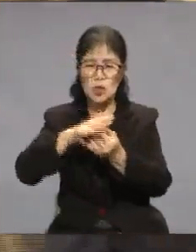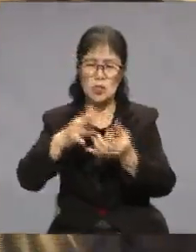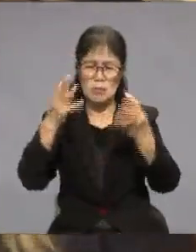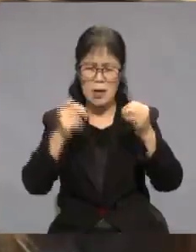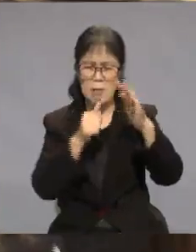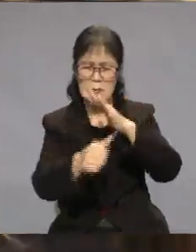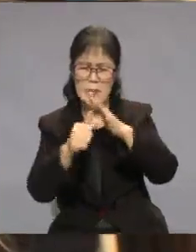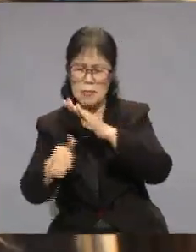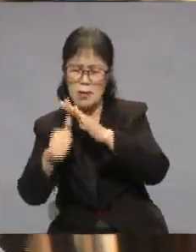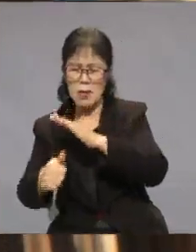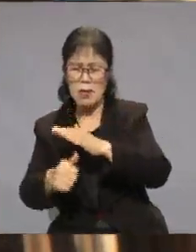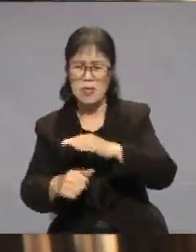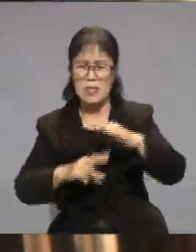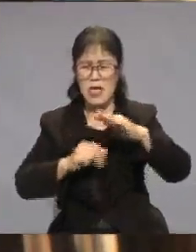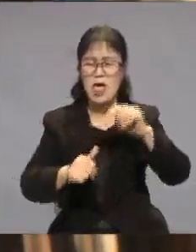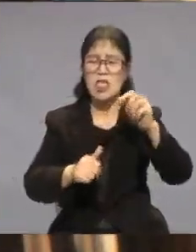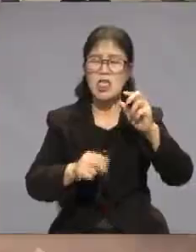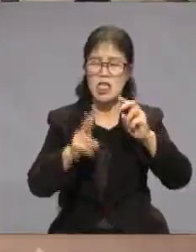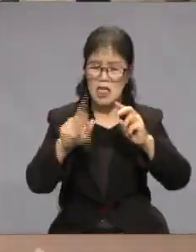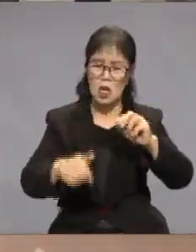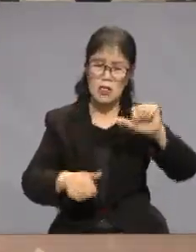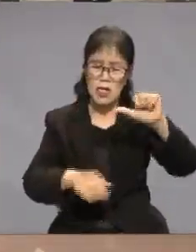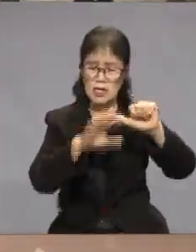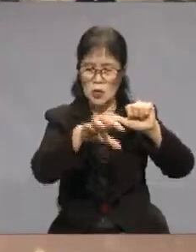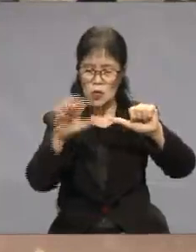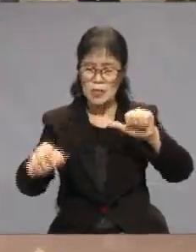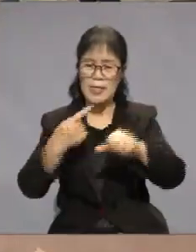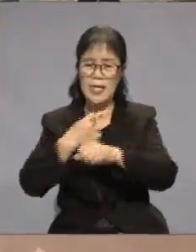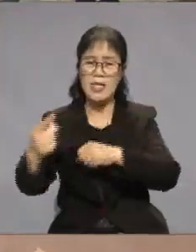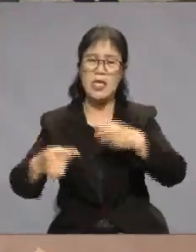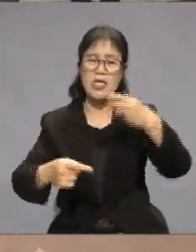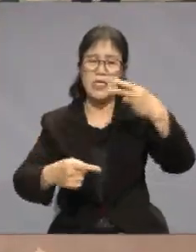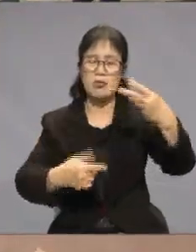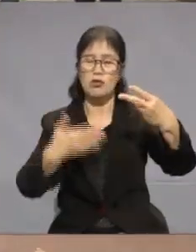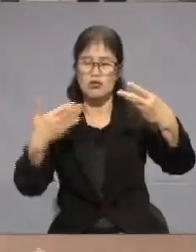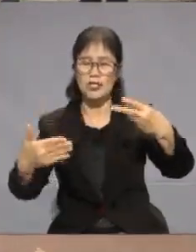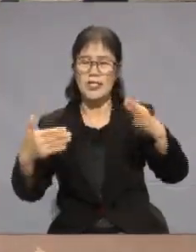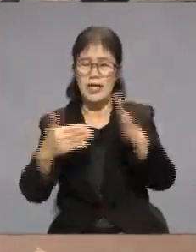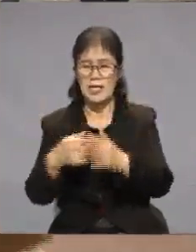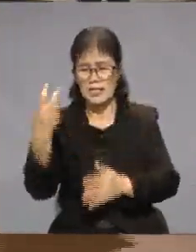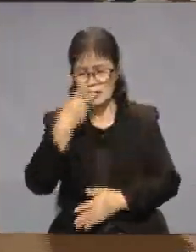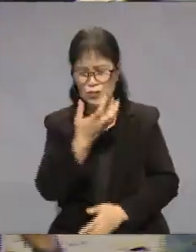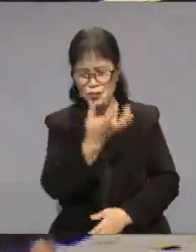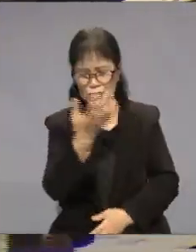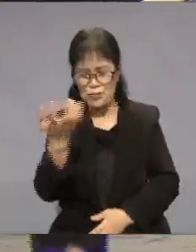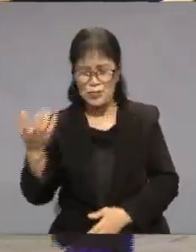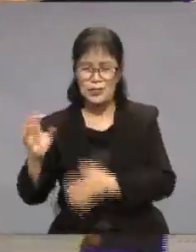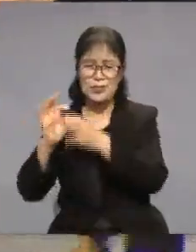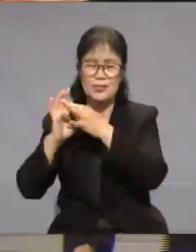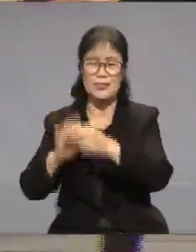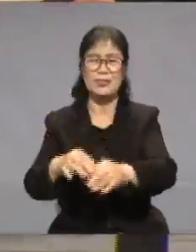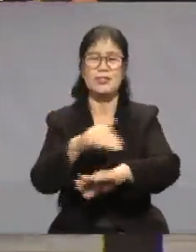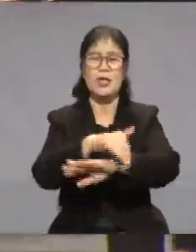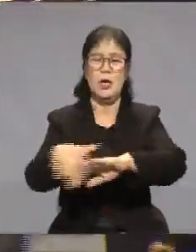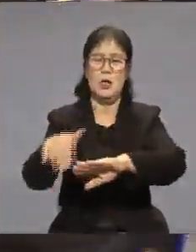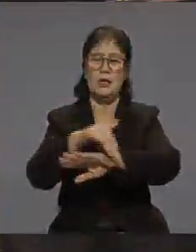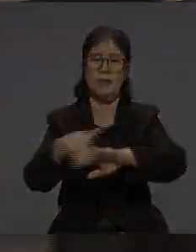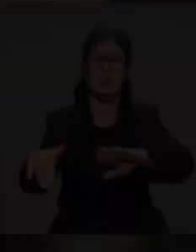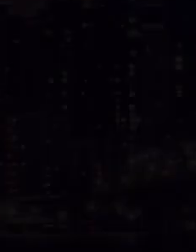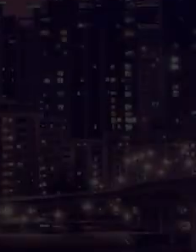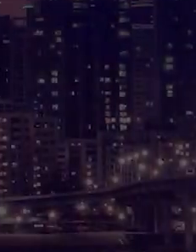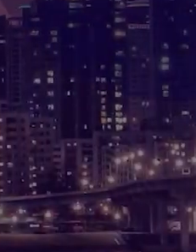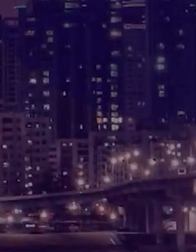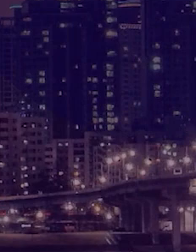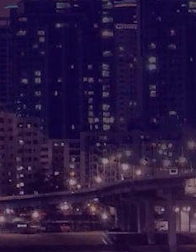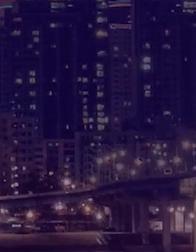다섯 곳 역사를 중심으로 내년 2월 9일까지 순찰을 이어나갈 예정입니다. OBS 뉴스 백소민입니다.